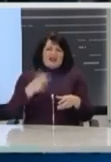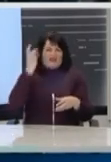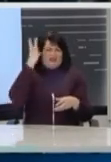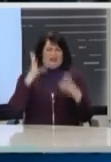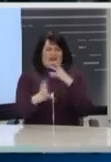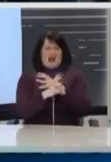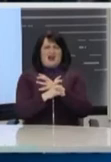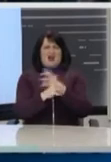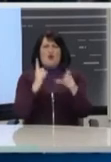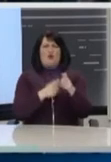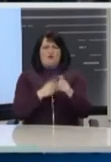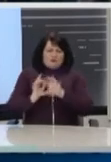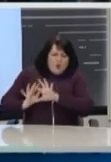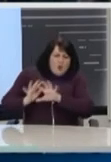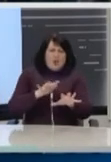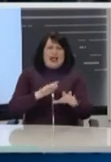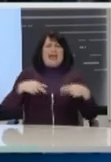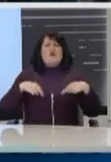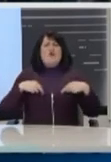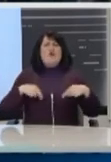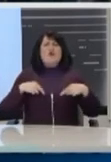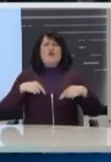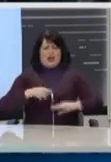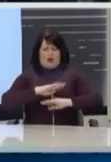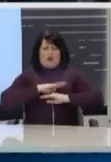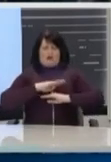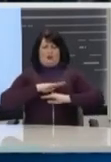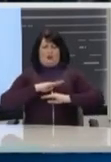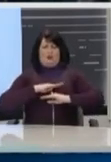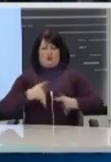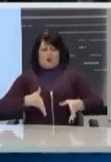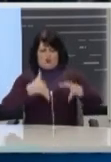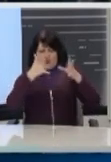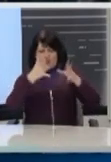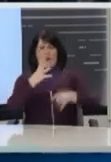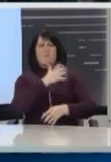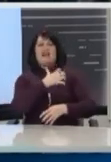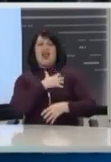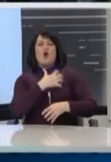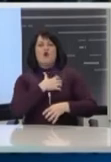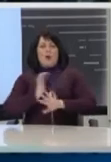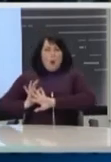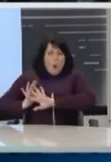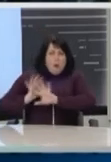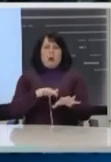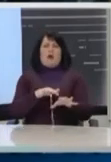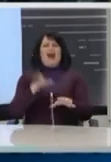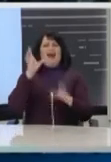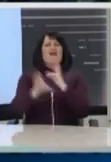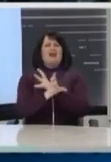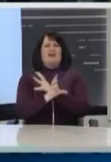μέσα στην καρδιά των ενόπλων δυνάμεων στο Πεντάγωνο και